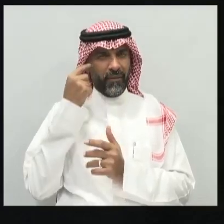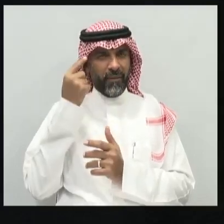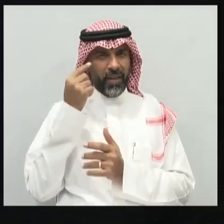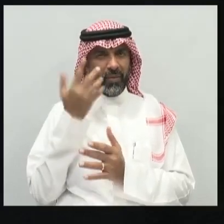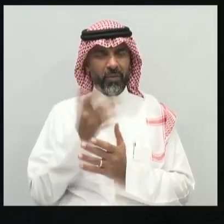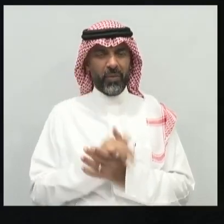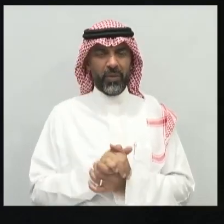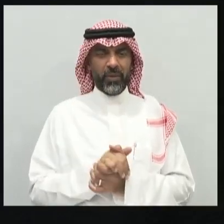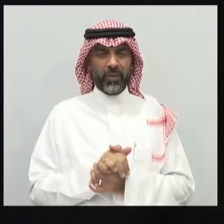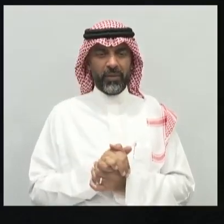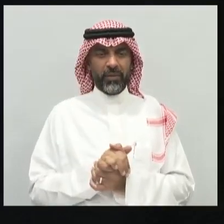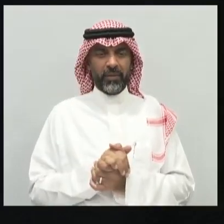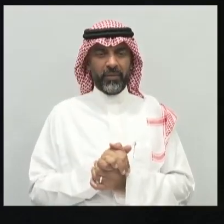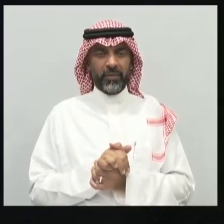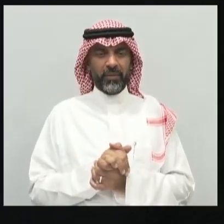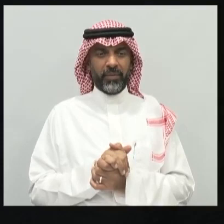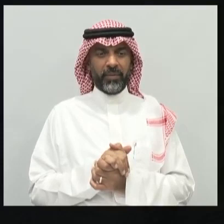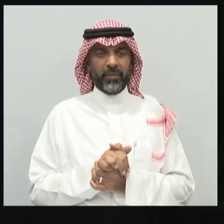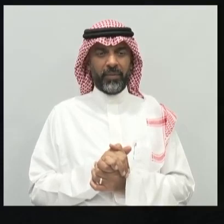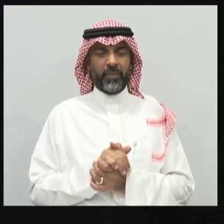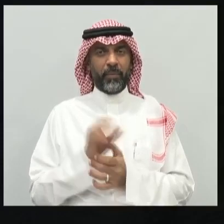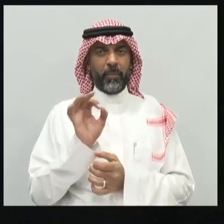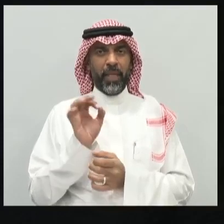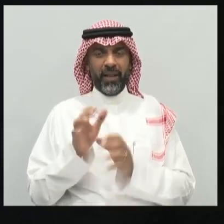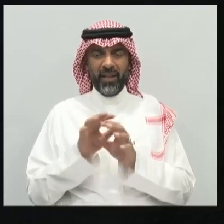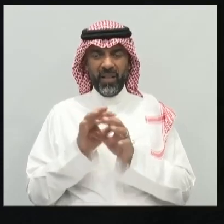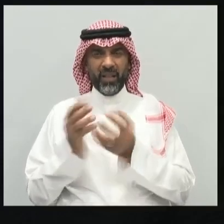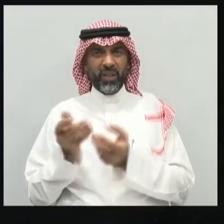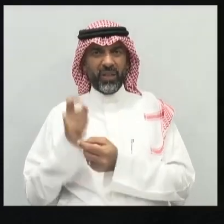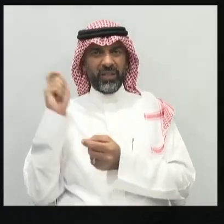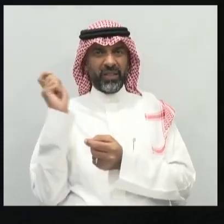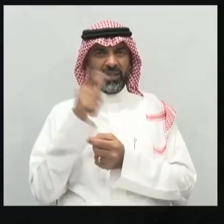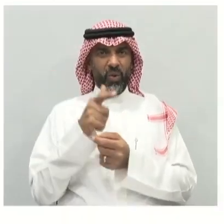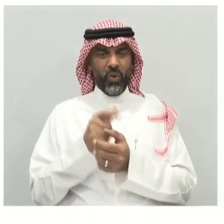شوي تزين مثل عندنا الصخور